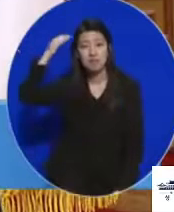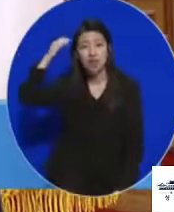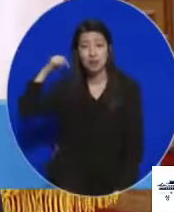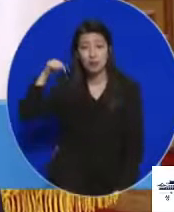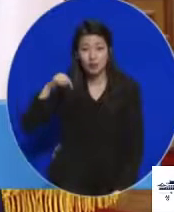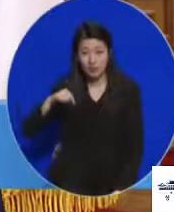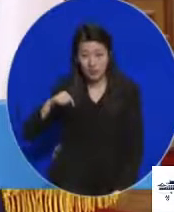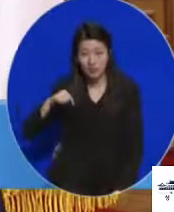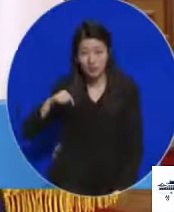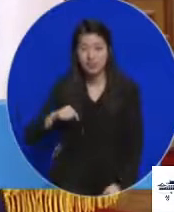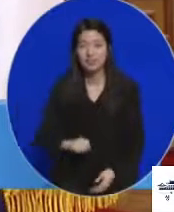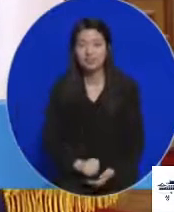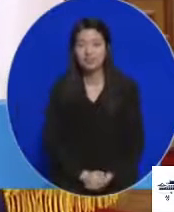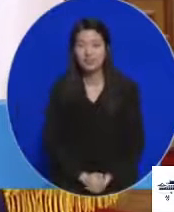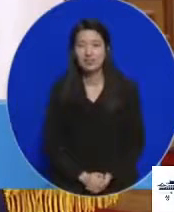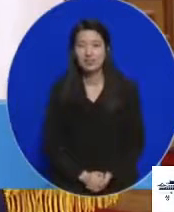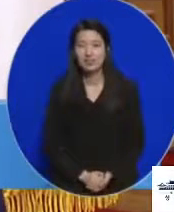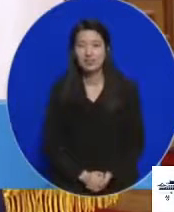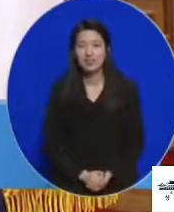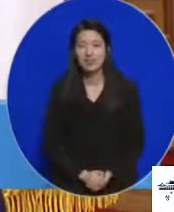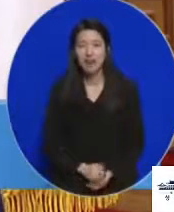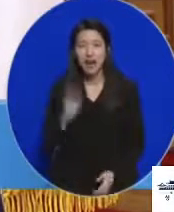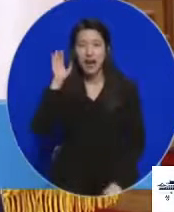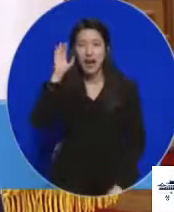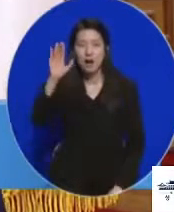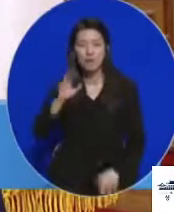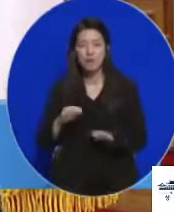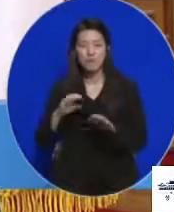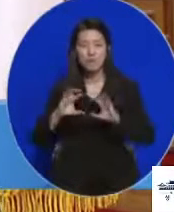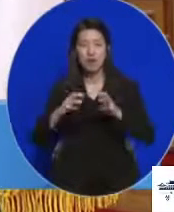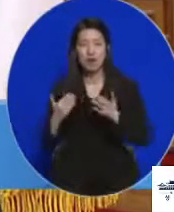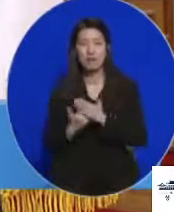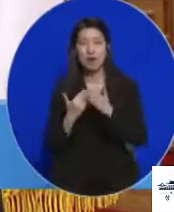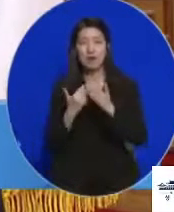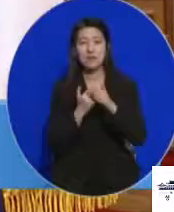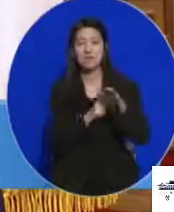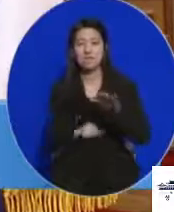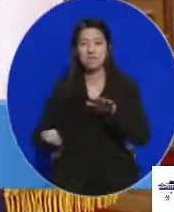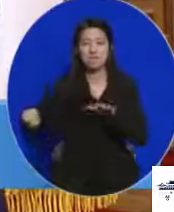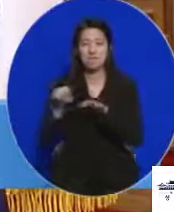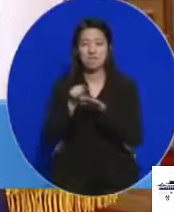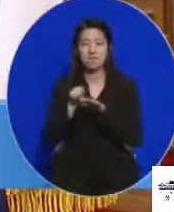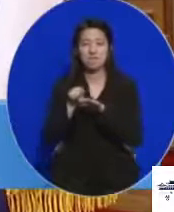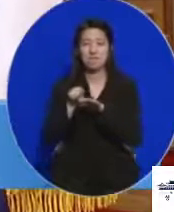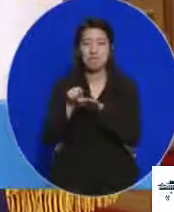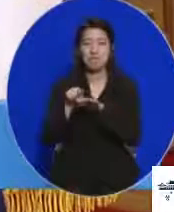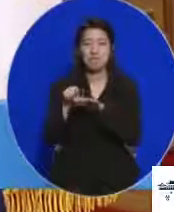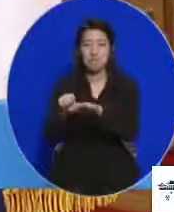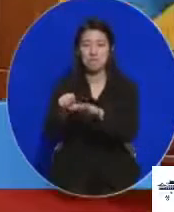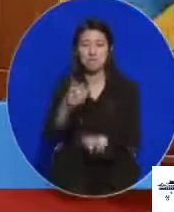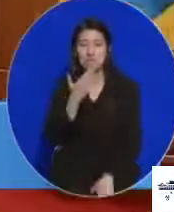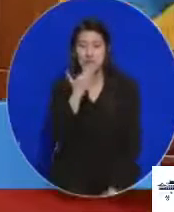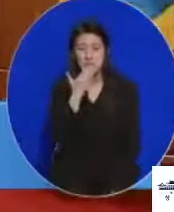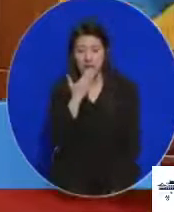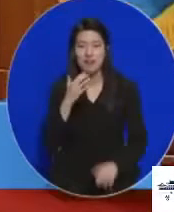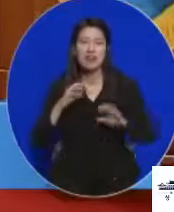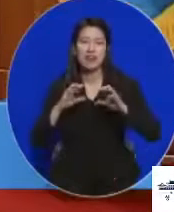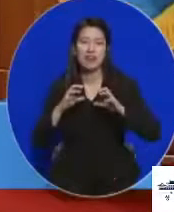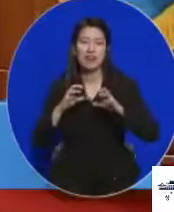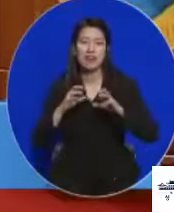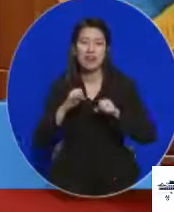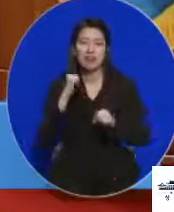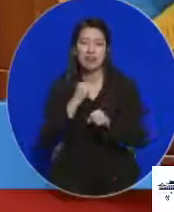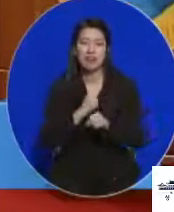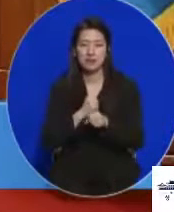끝나고 포리 아 프리미엄 시대로 나아가는 선도 국가 도약 이야기를